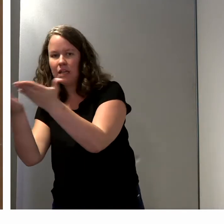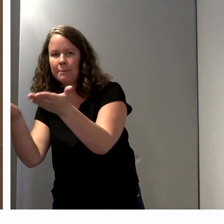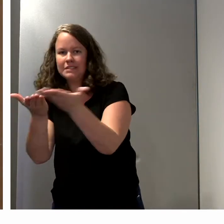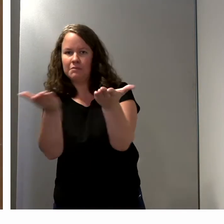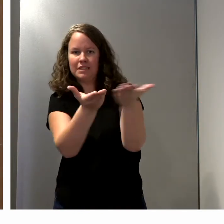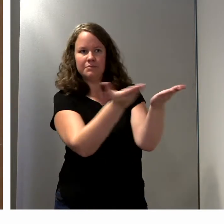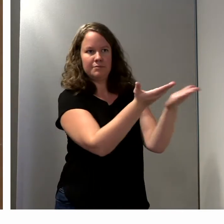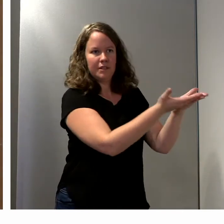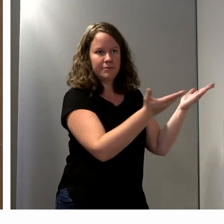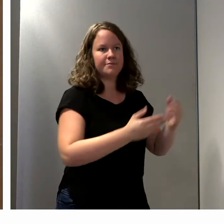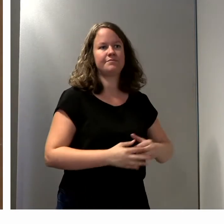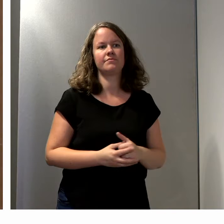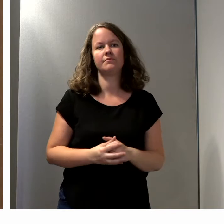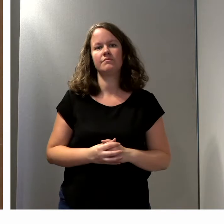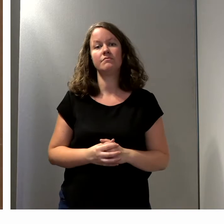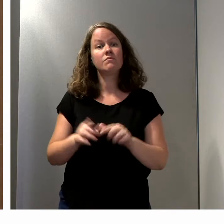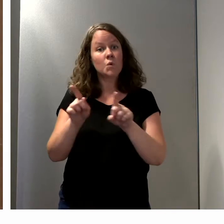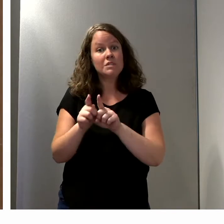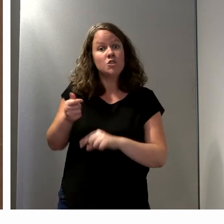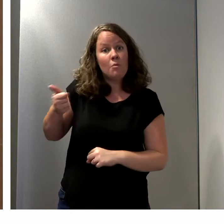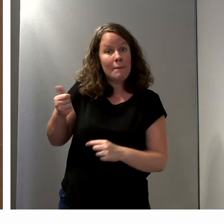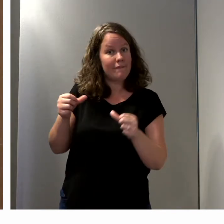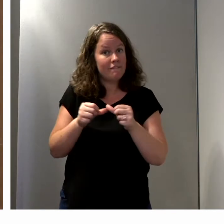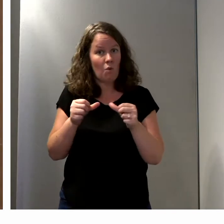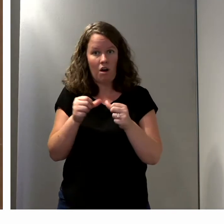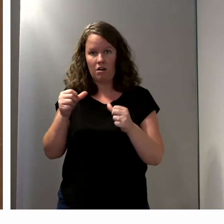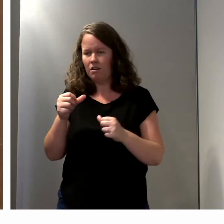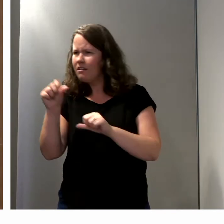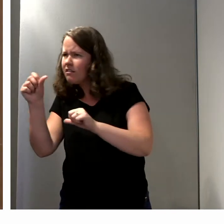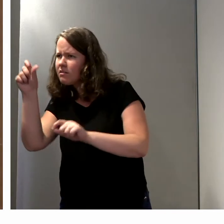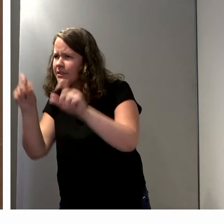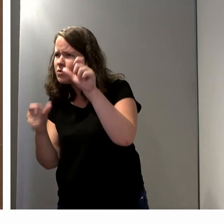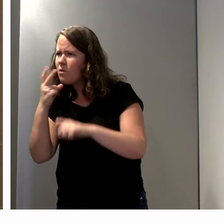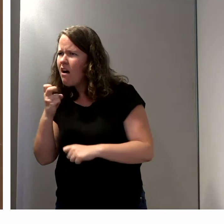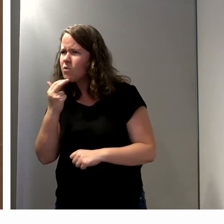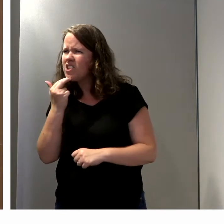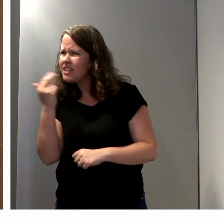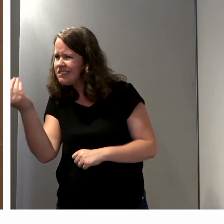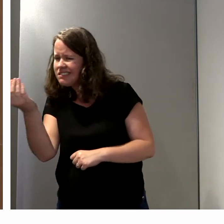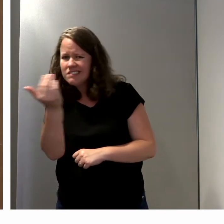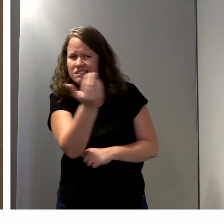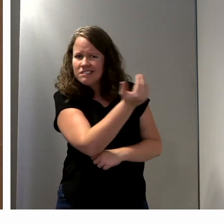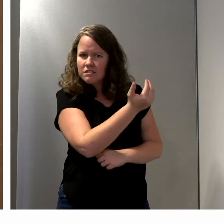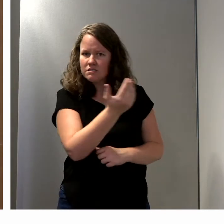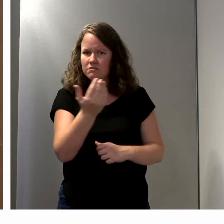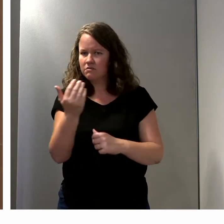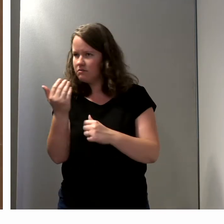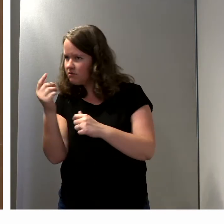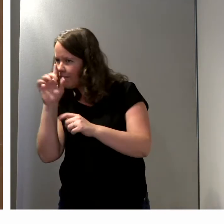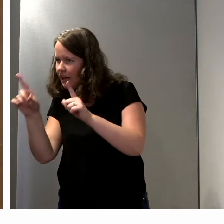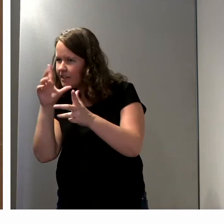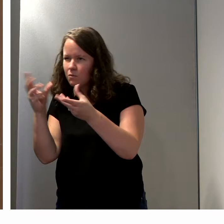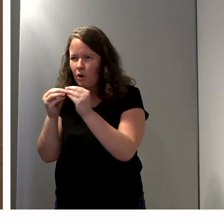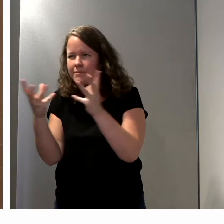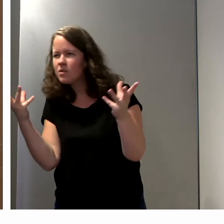rencontrer des usagers, des citoyennes, des citoyens, et faire remonter finalement, avant de travailler sur ces démarches, les problématiques